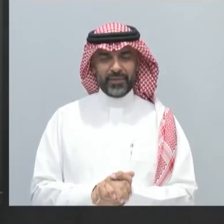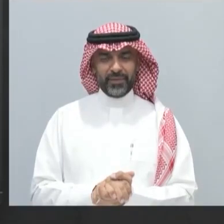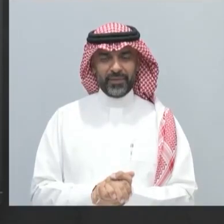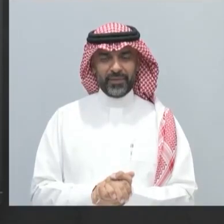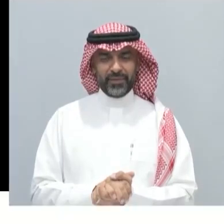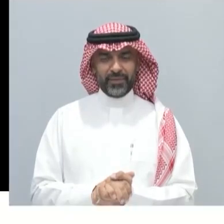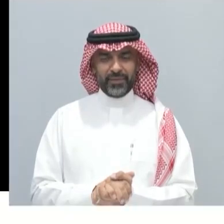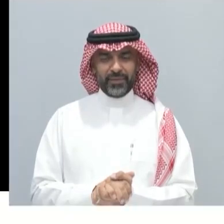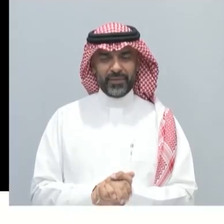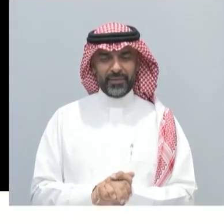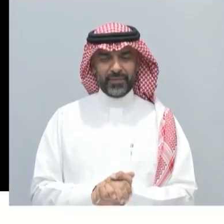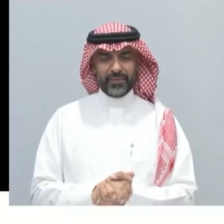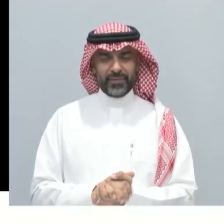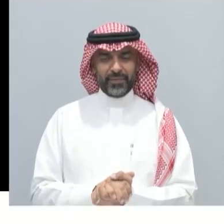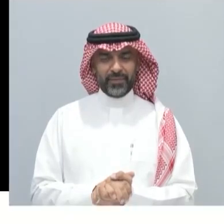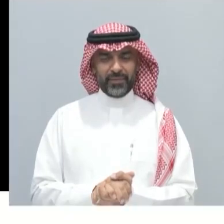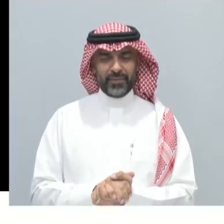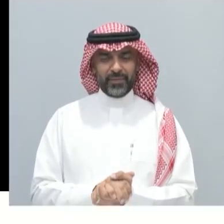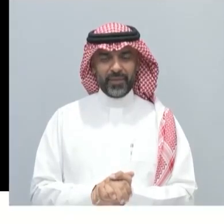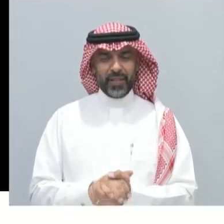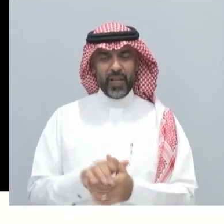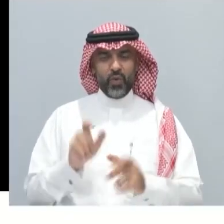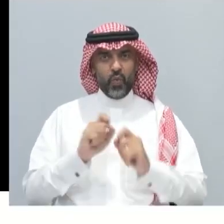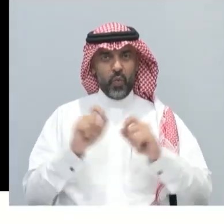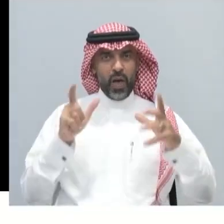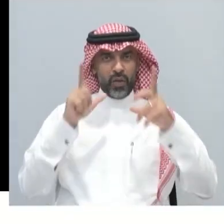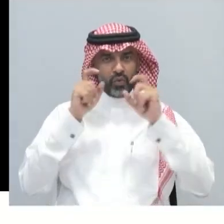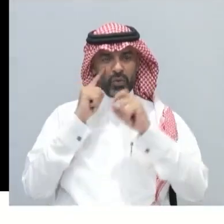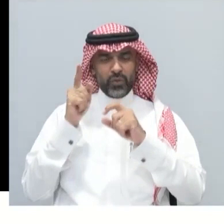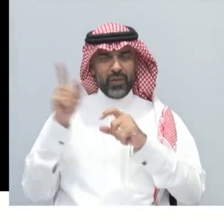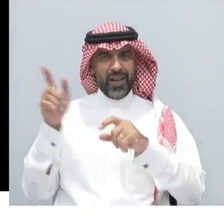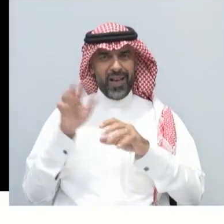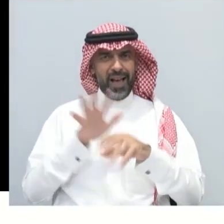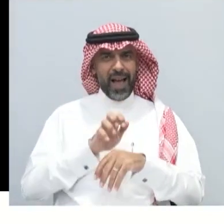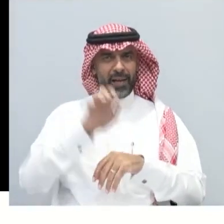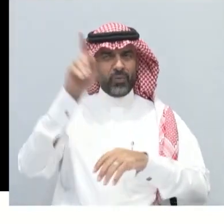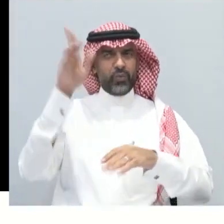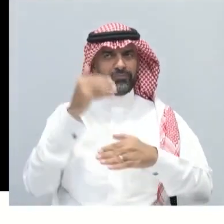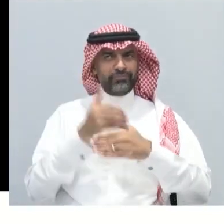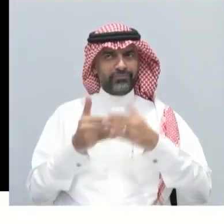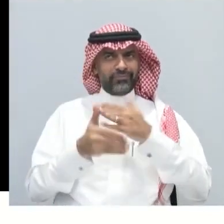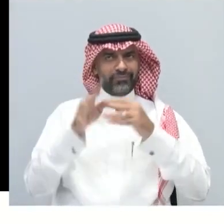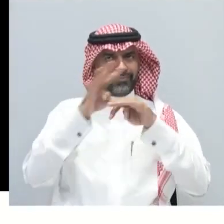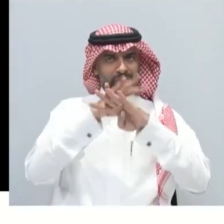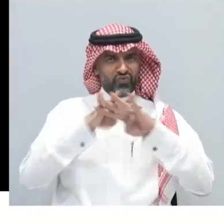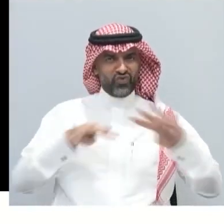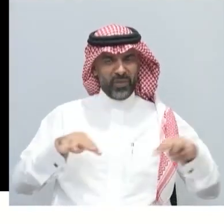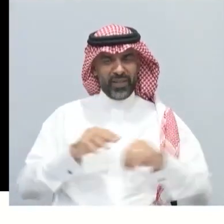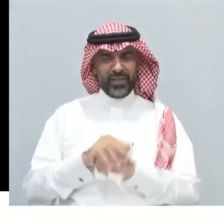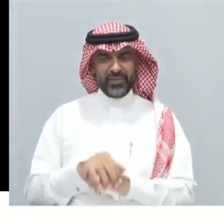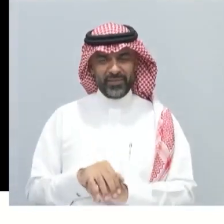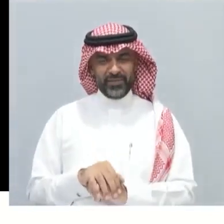داخليا نلاحظ هنا بصوره اوضح عنكبوت يبني الشبكه